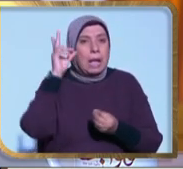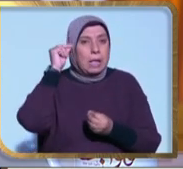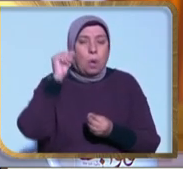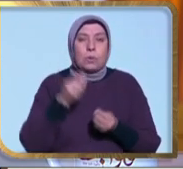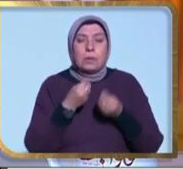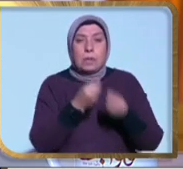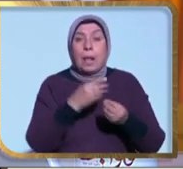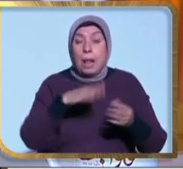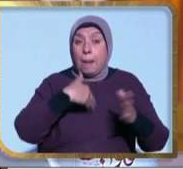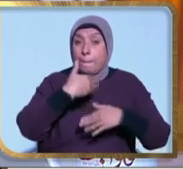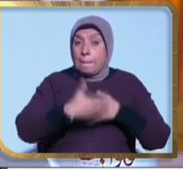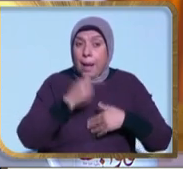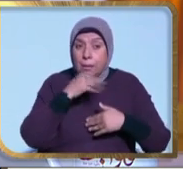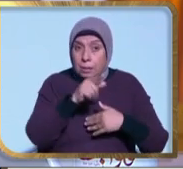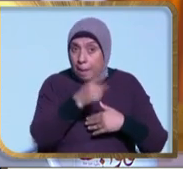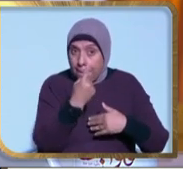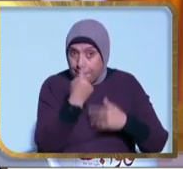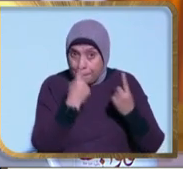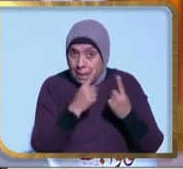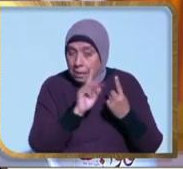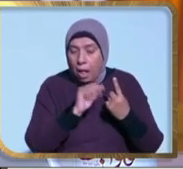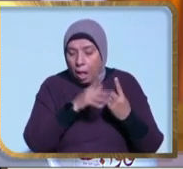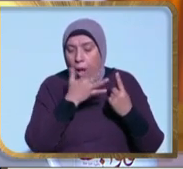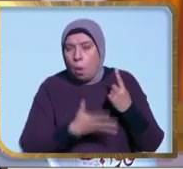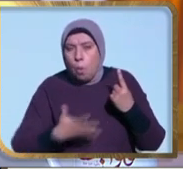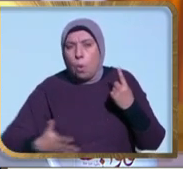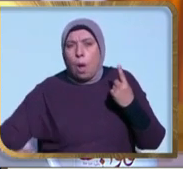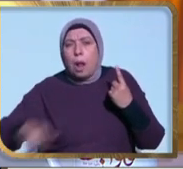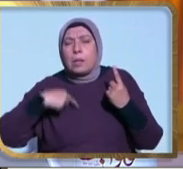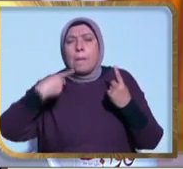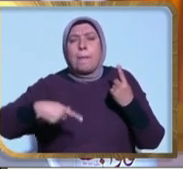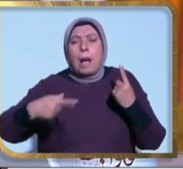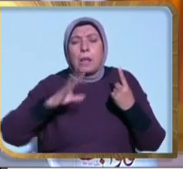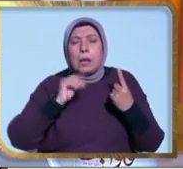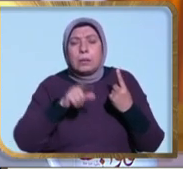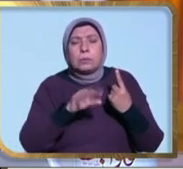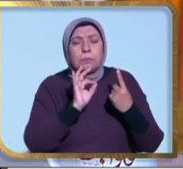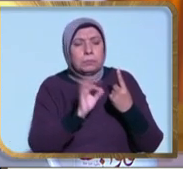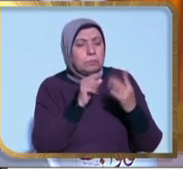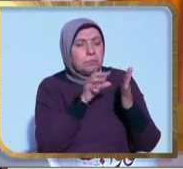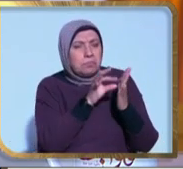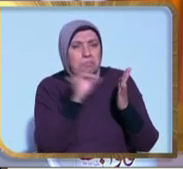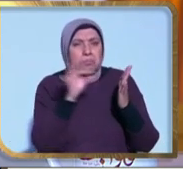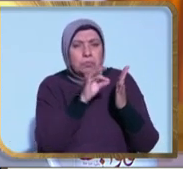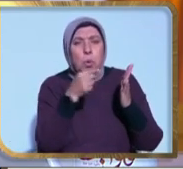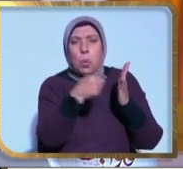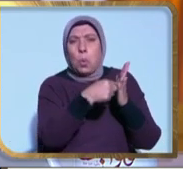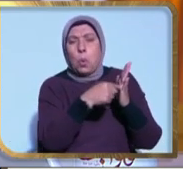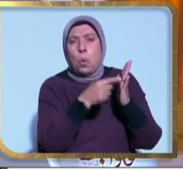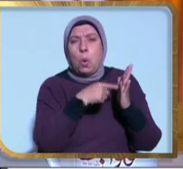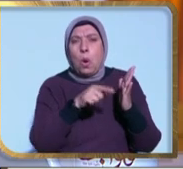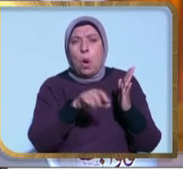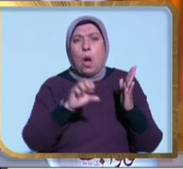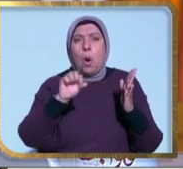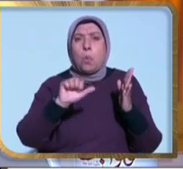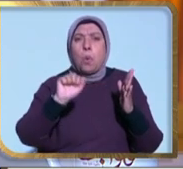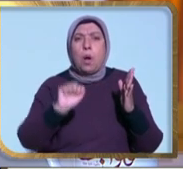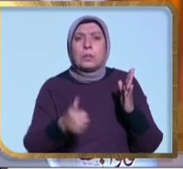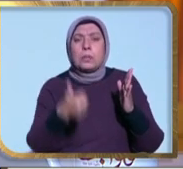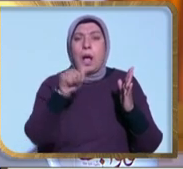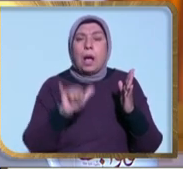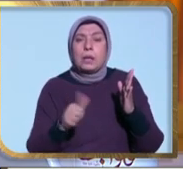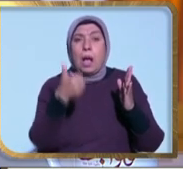بعدهم يعيشوا بهذه الوصايا الربانيه ويستقيم عليها لانه فيها السعاده الحقيقيه